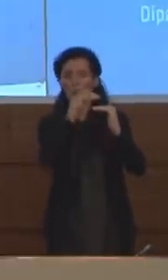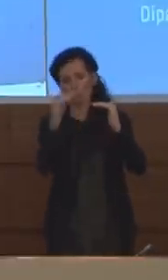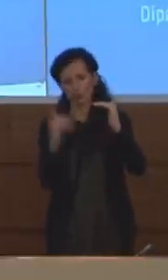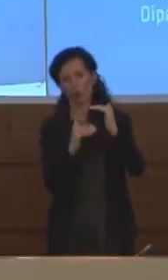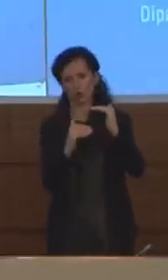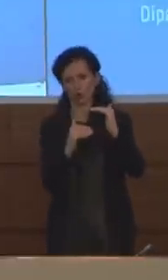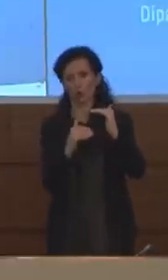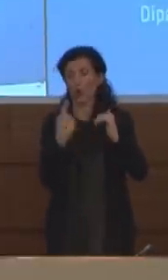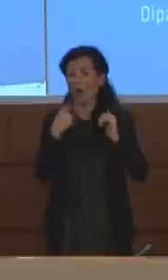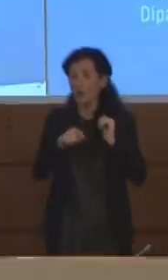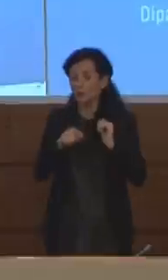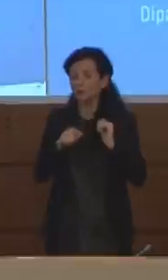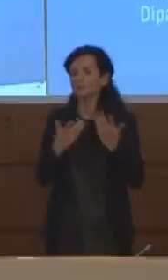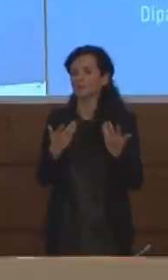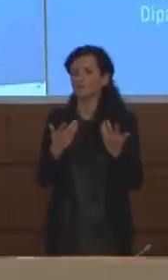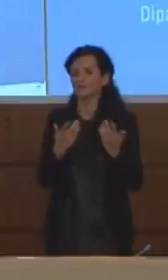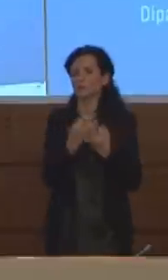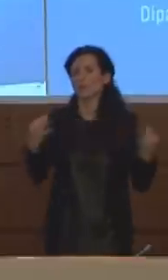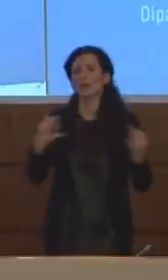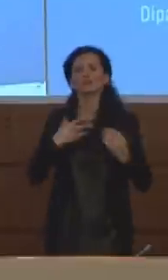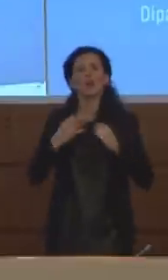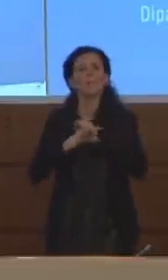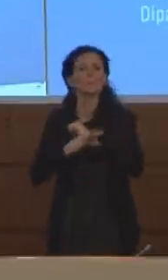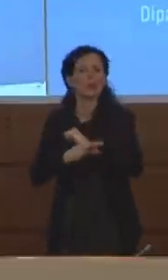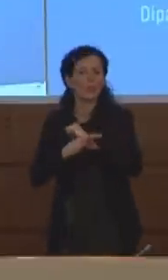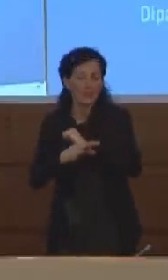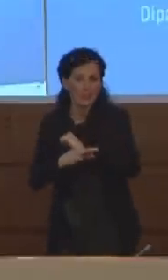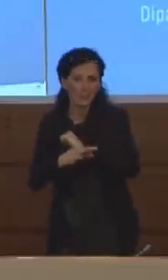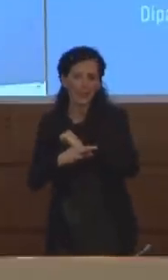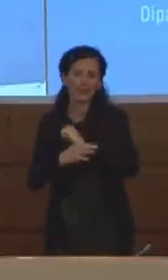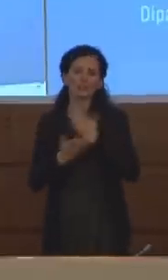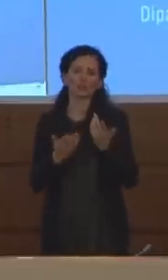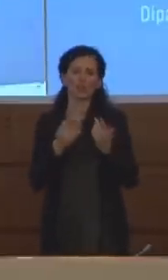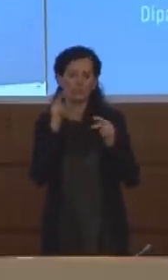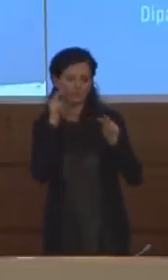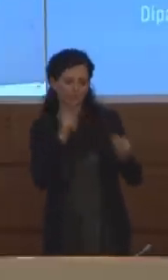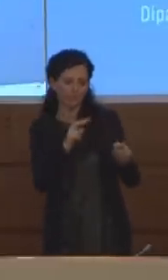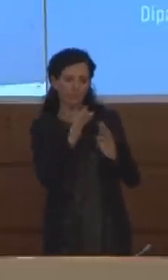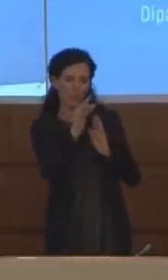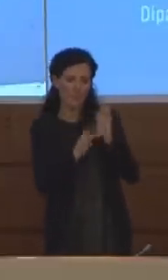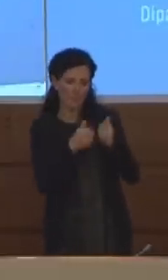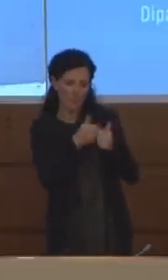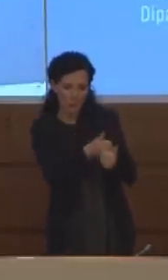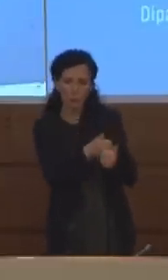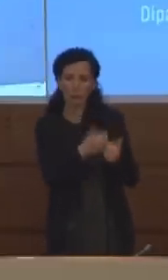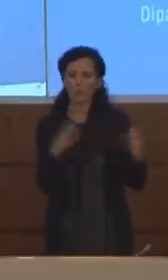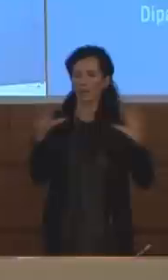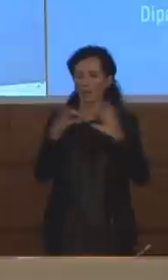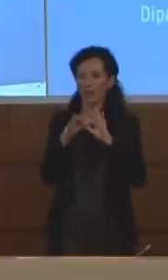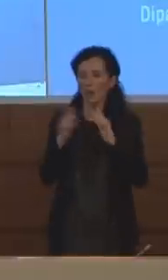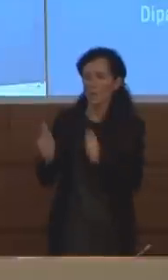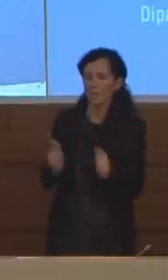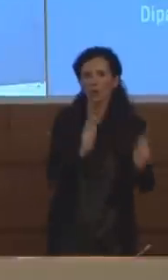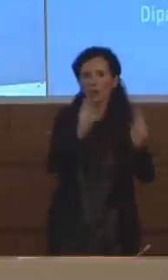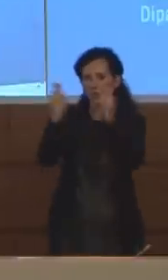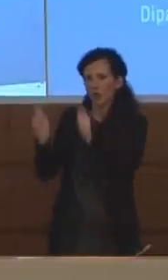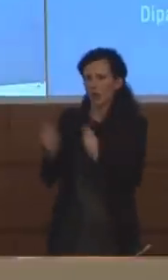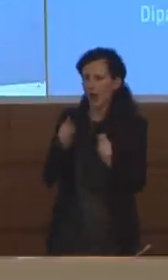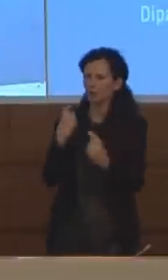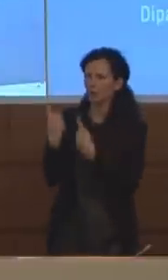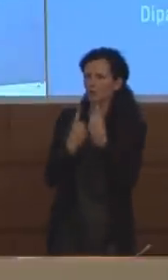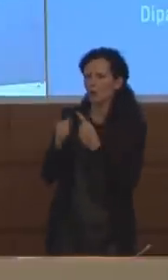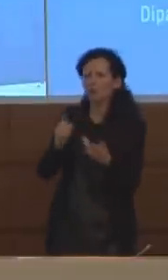che vanno è un mix di provvedimenti che vada certamente dalle misure che si possono prendere ma anche dal monitoraggio stretto di quello che avviene